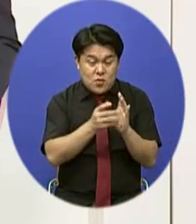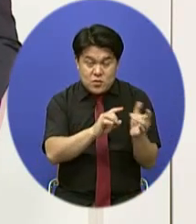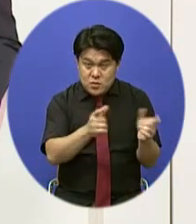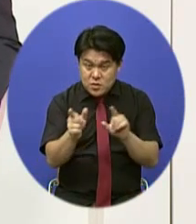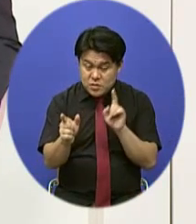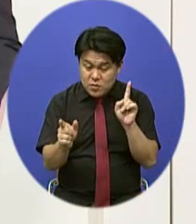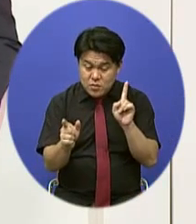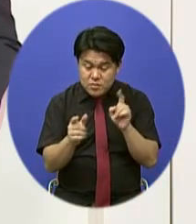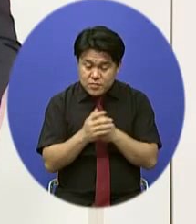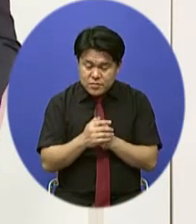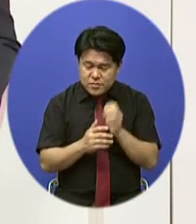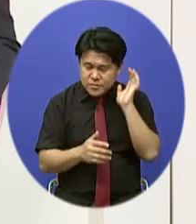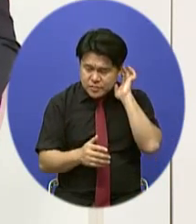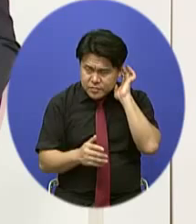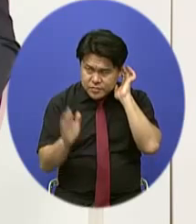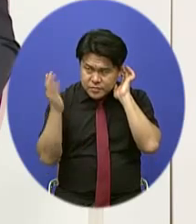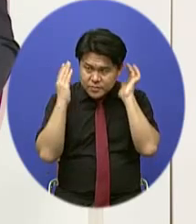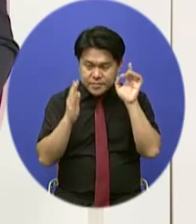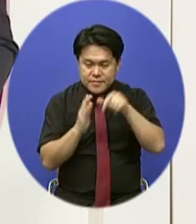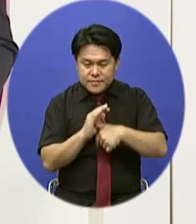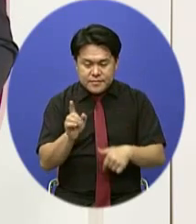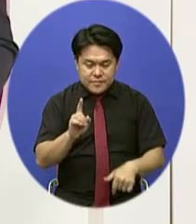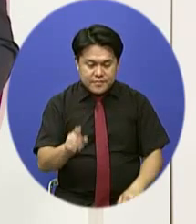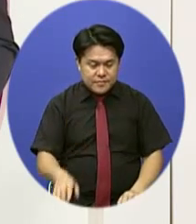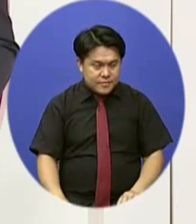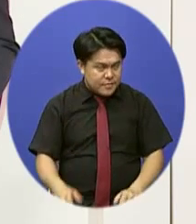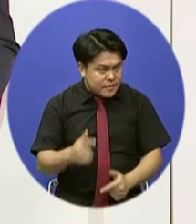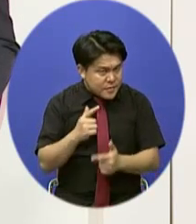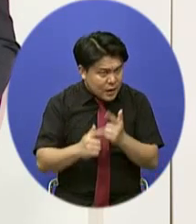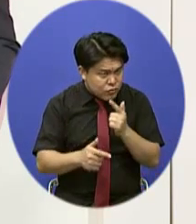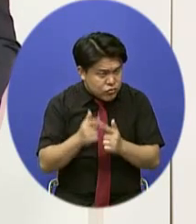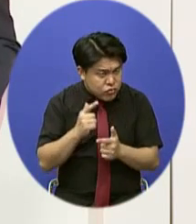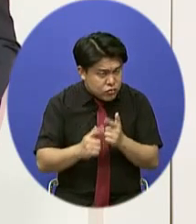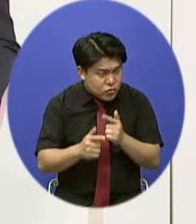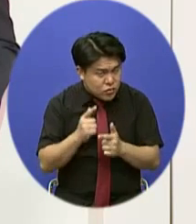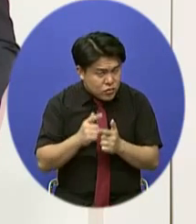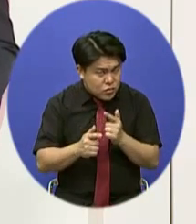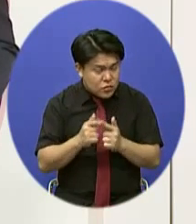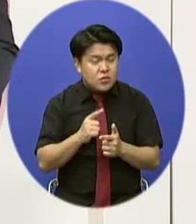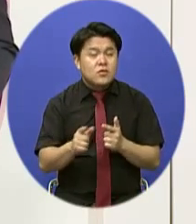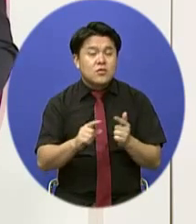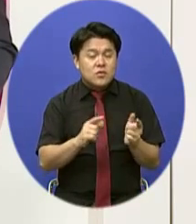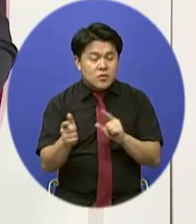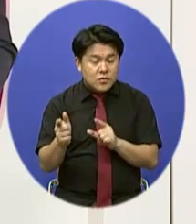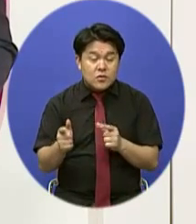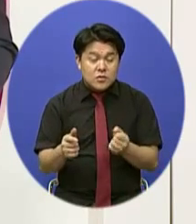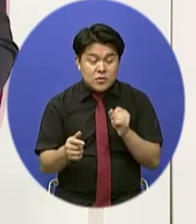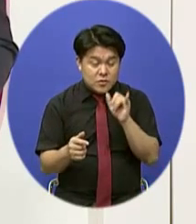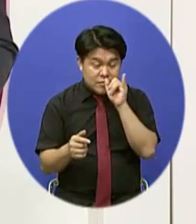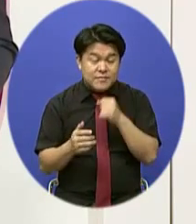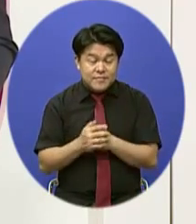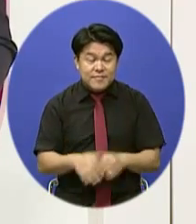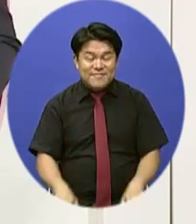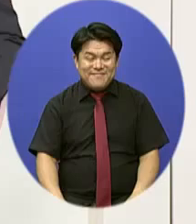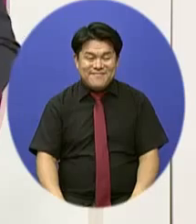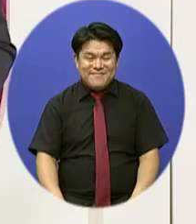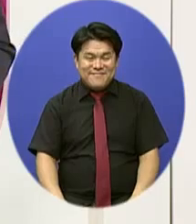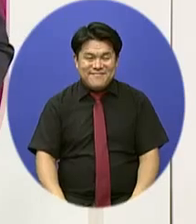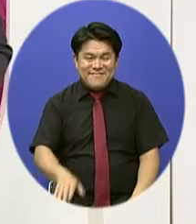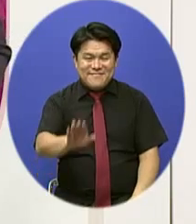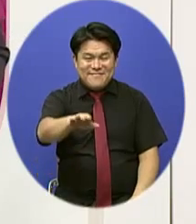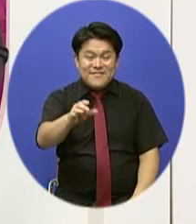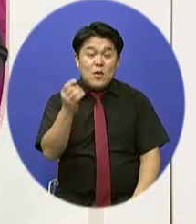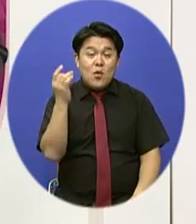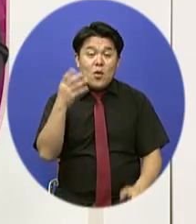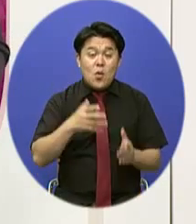이제 여름 같은데 봄 같은데는 이제 그 나무들이 네. 꽃과 꾸기도 하고 이제 그러는 거죠. 네. 네. 우리